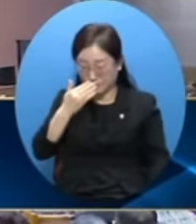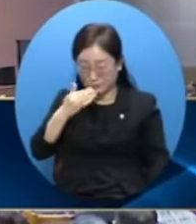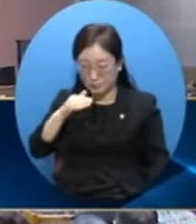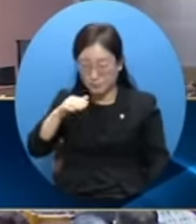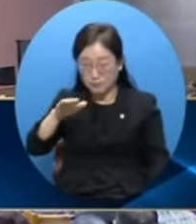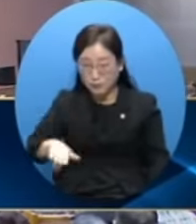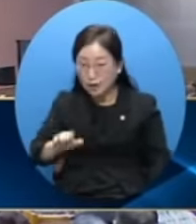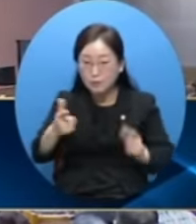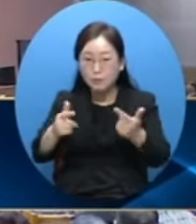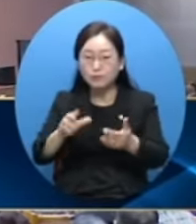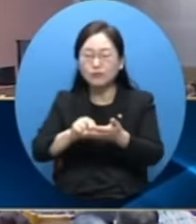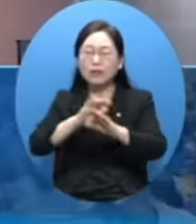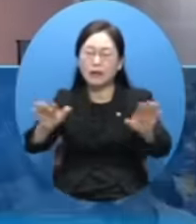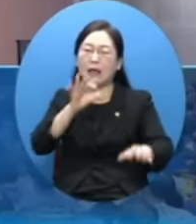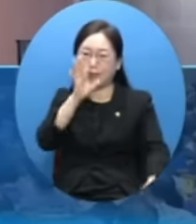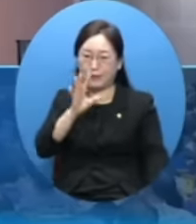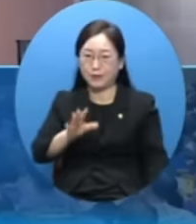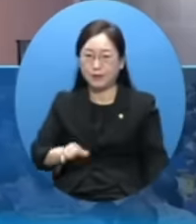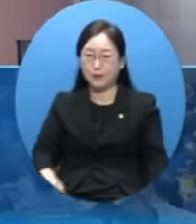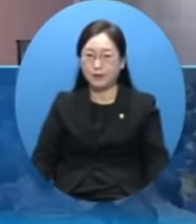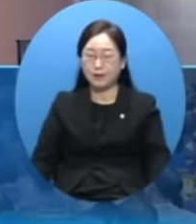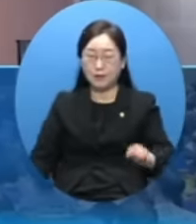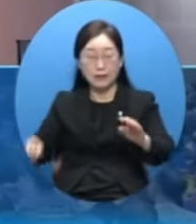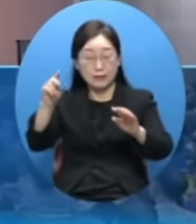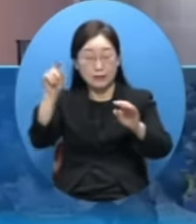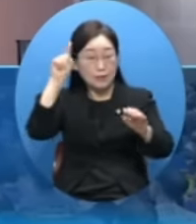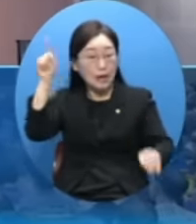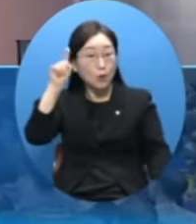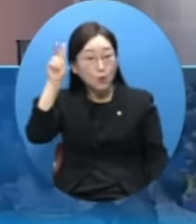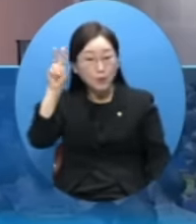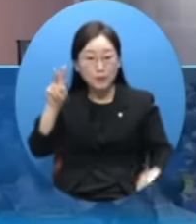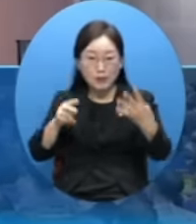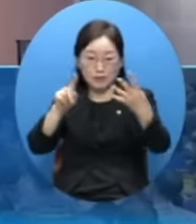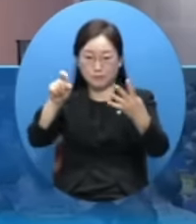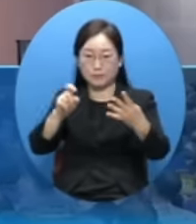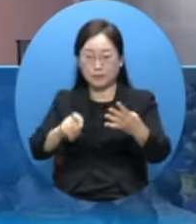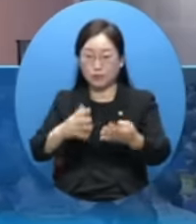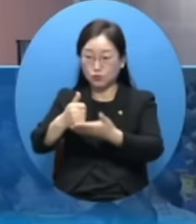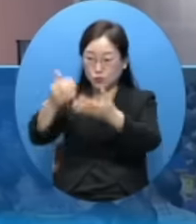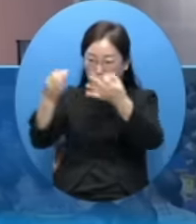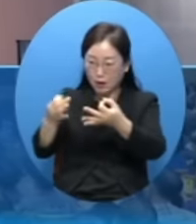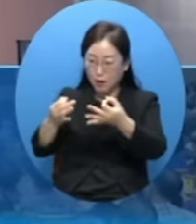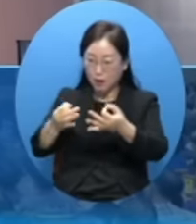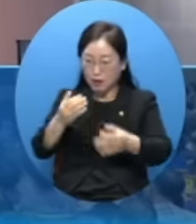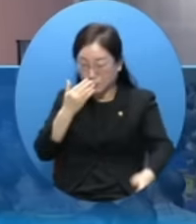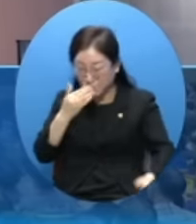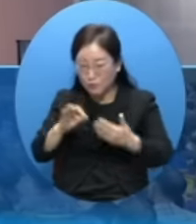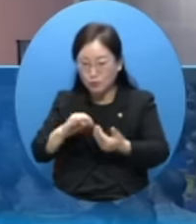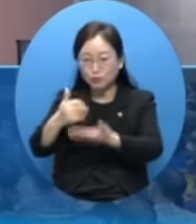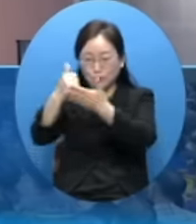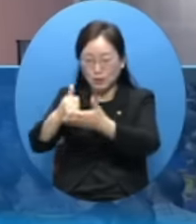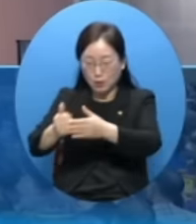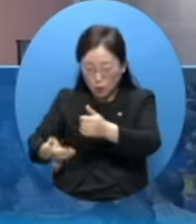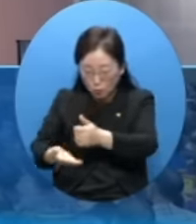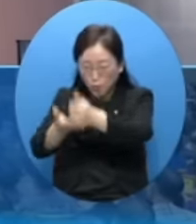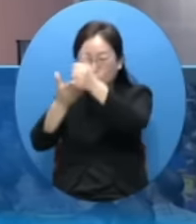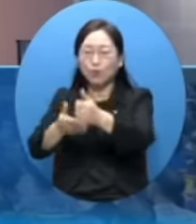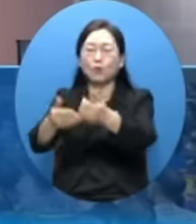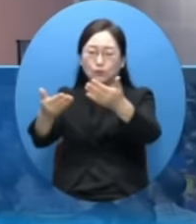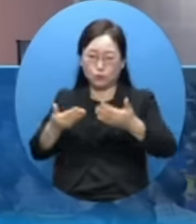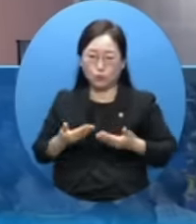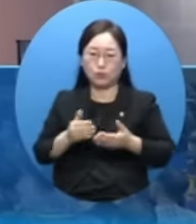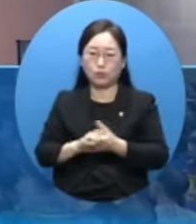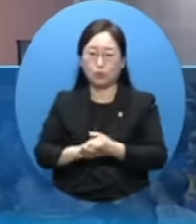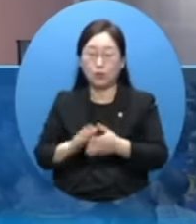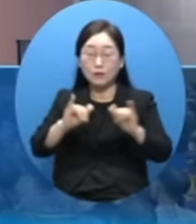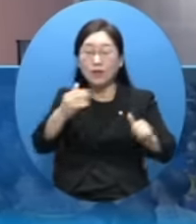않습니다. 야고보서 4장 10절입니다. 주 앞에서 낮추라. 그리하면 주께서 너희를 높이시리라.